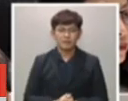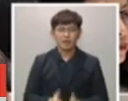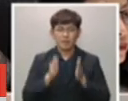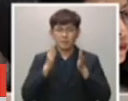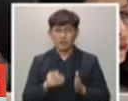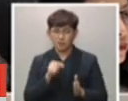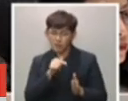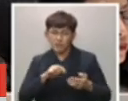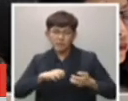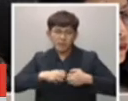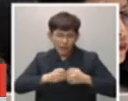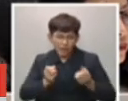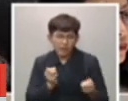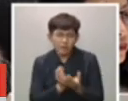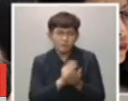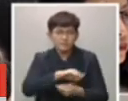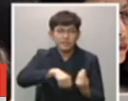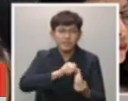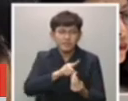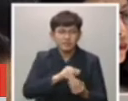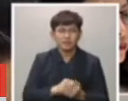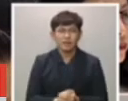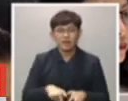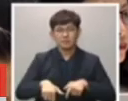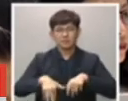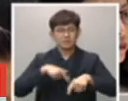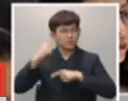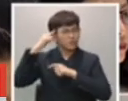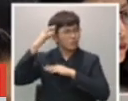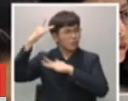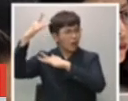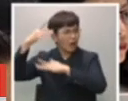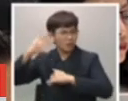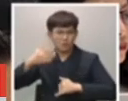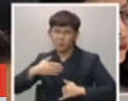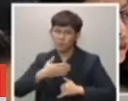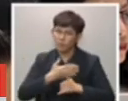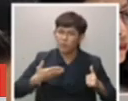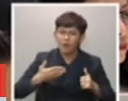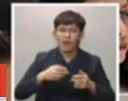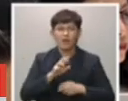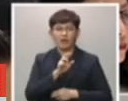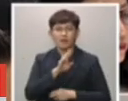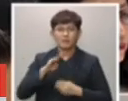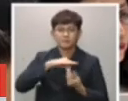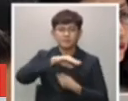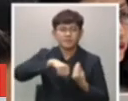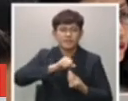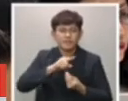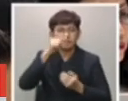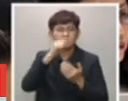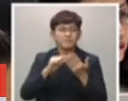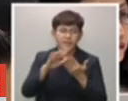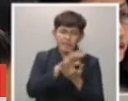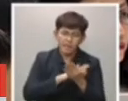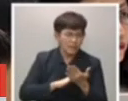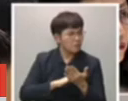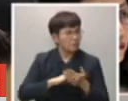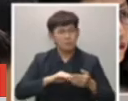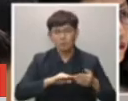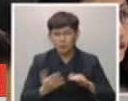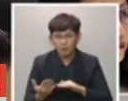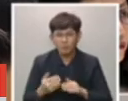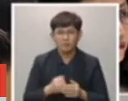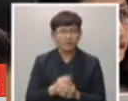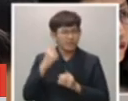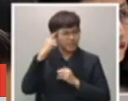ฆาตกรทางเศรษฐกิจครับท่านฆ่าความหวังของพี่น้องประชาชนท่านทำลายระบบเศรษฐกิจของประเทศไทยท่านทำลายความหวัง